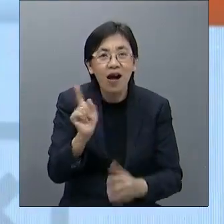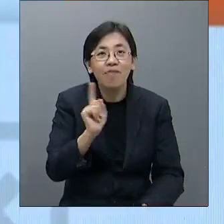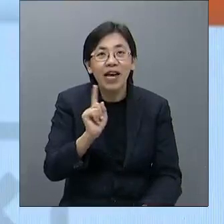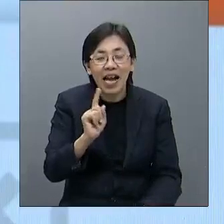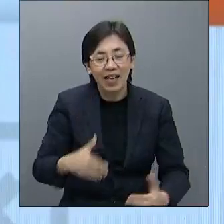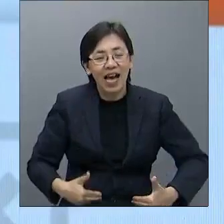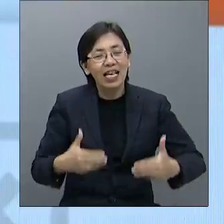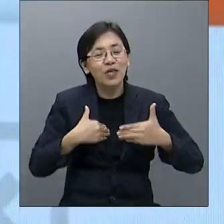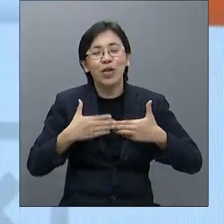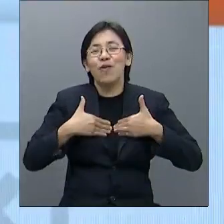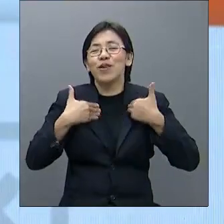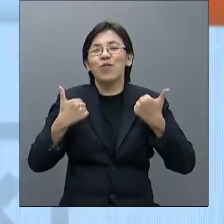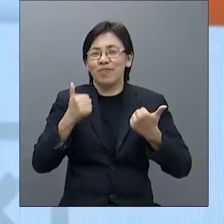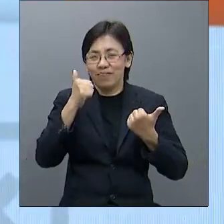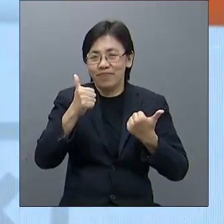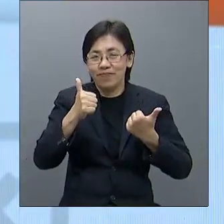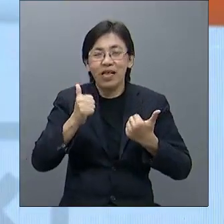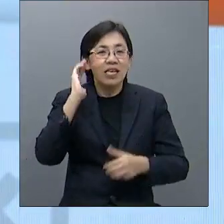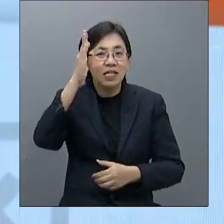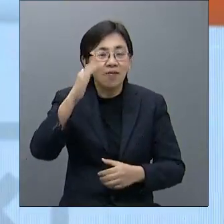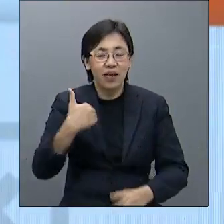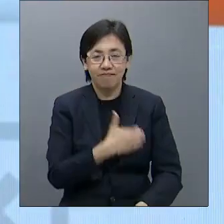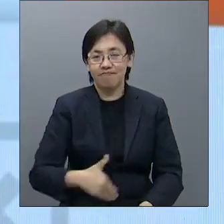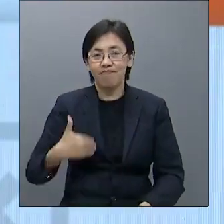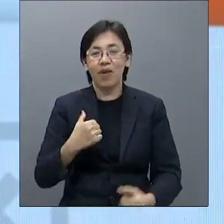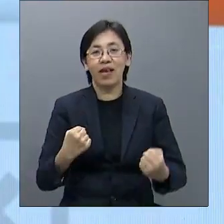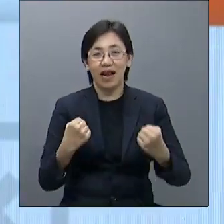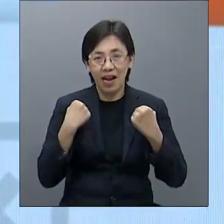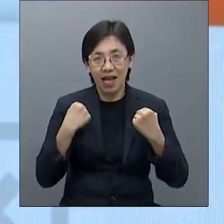ช้ชีวิตของเรานั่นเองจะทำให้เรามีสุขภาพที่แข็งแรงทั้งกายแล้วก็ใจค่ะ